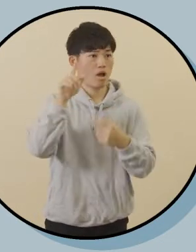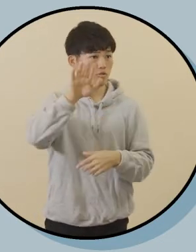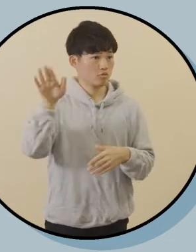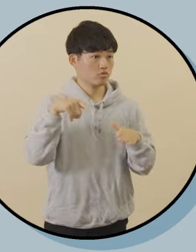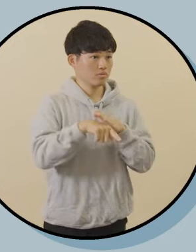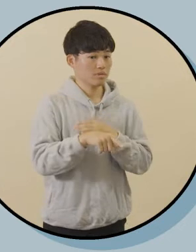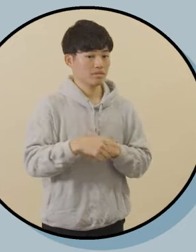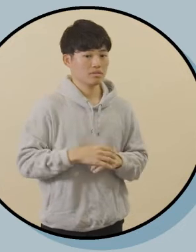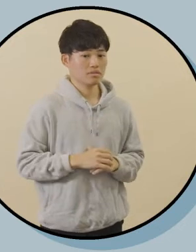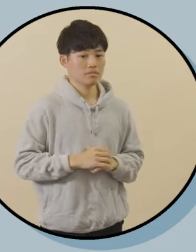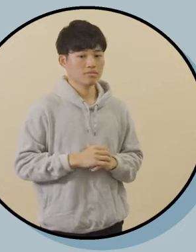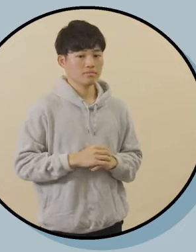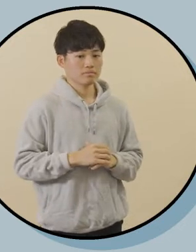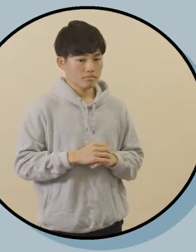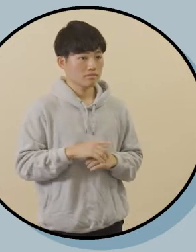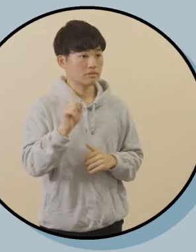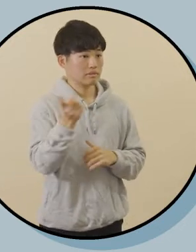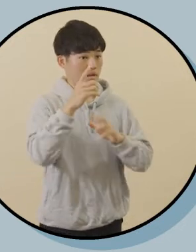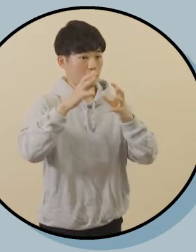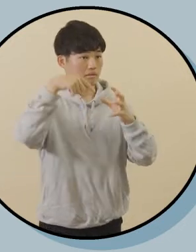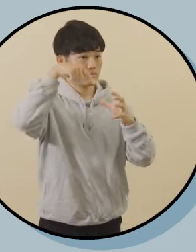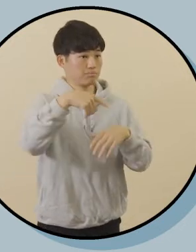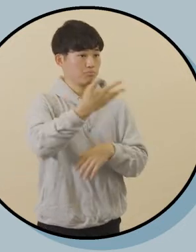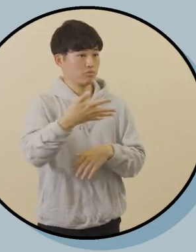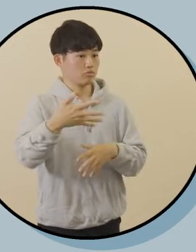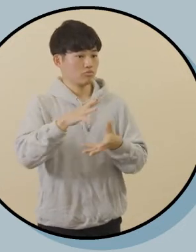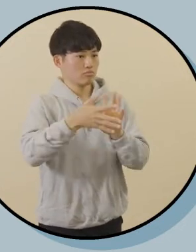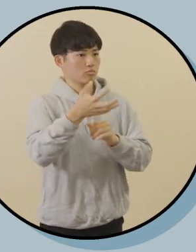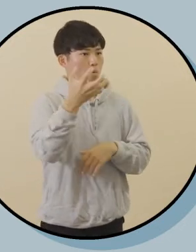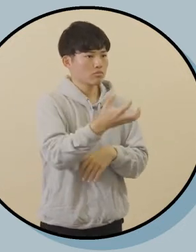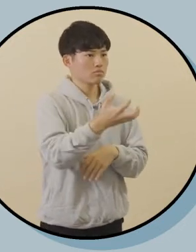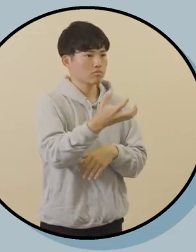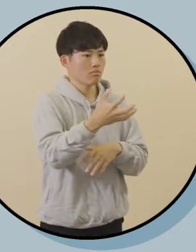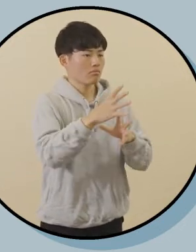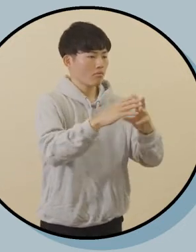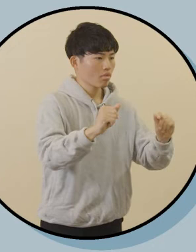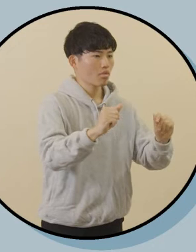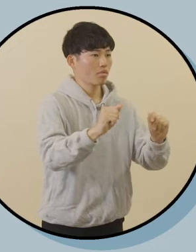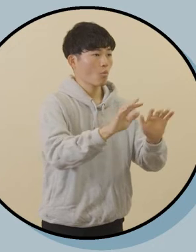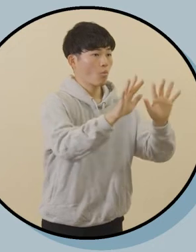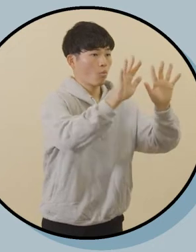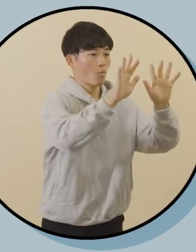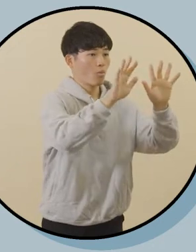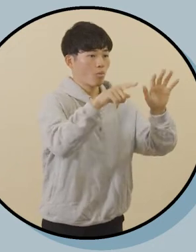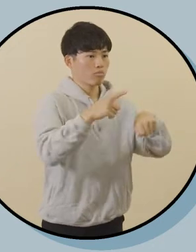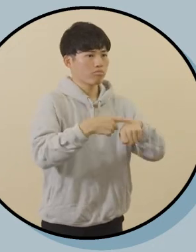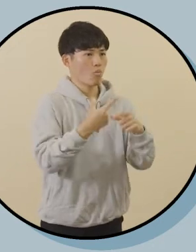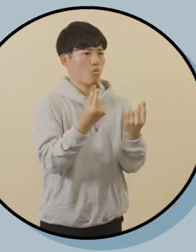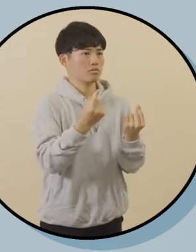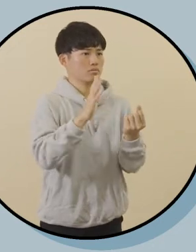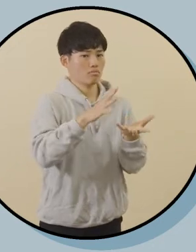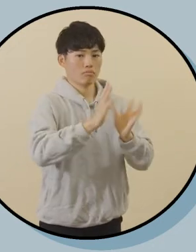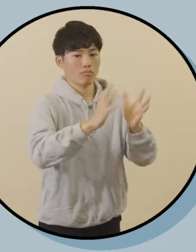自然界の中でも、例えば水が氷になり、また溶けて、蒸発してっていうような、なんか一つの物質が、こう、どんどんどんどん変